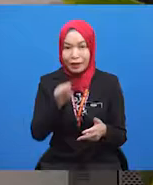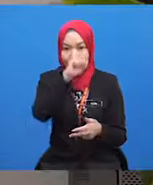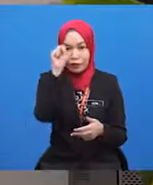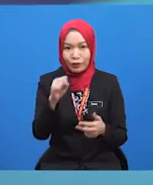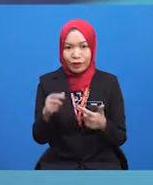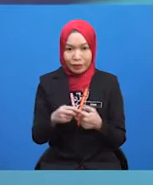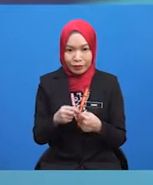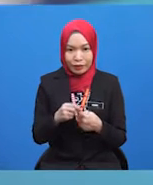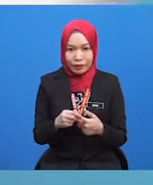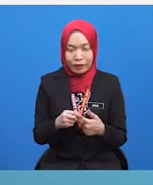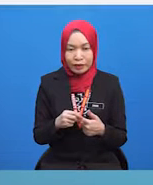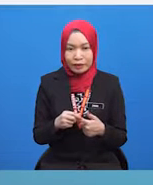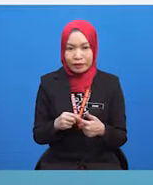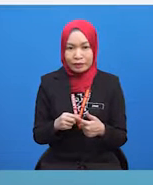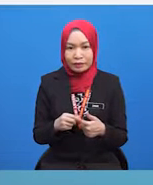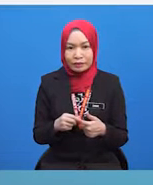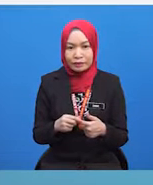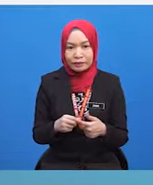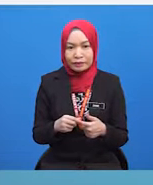Soalan kedua,